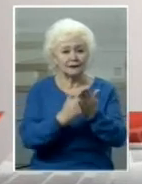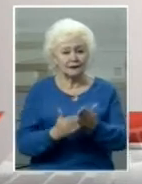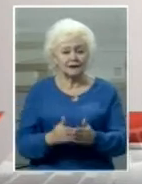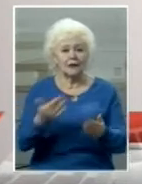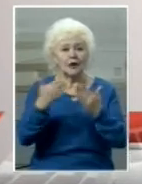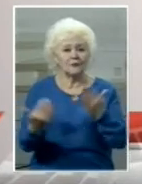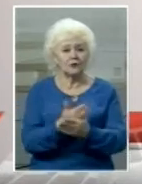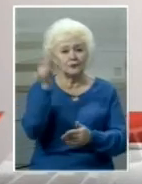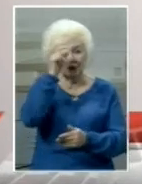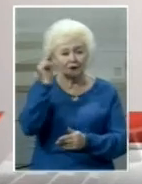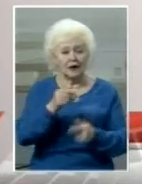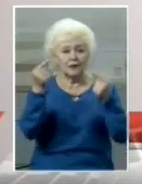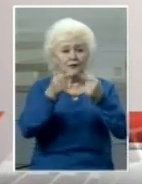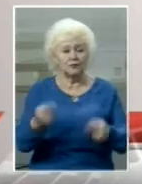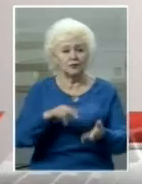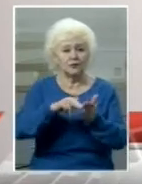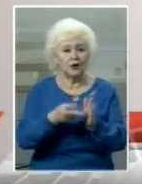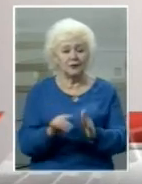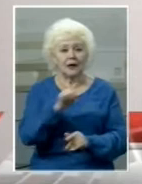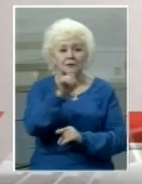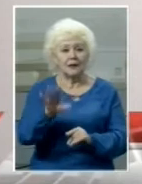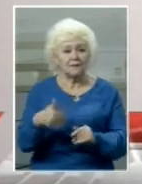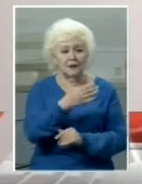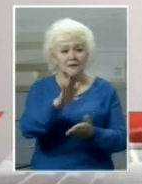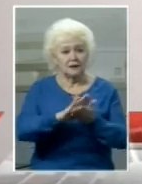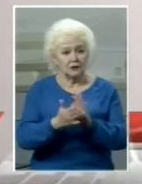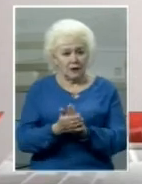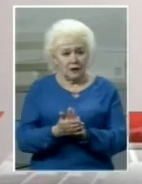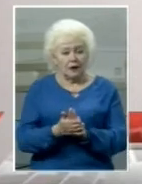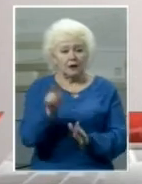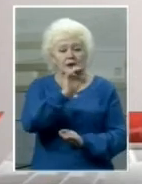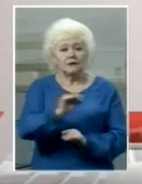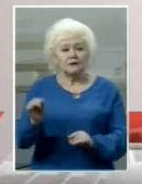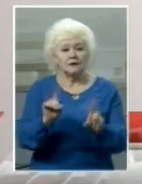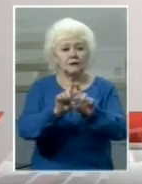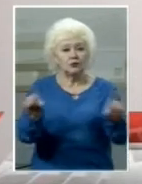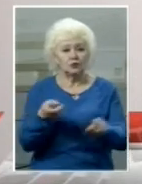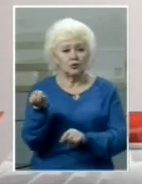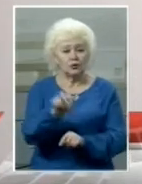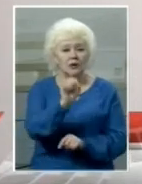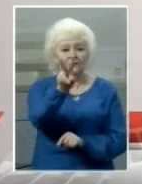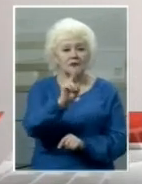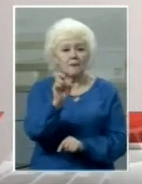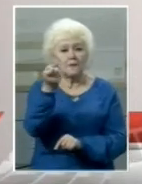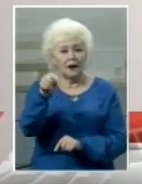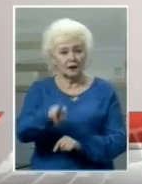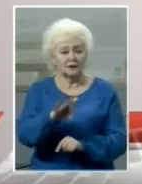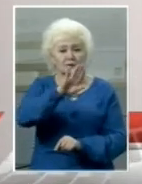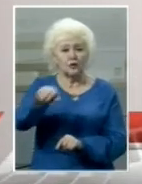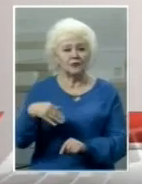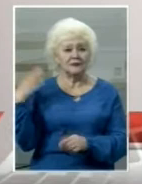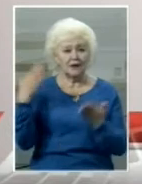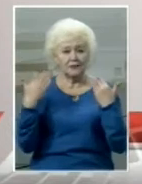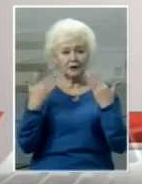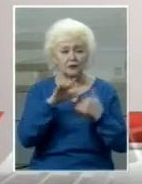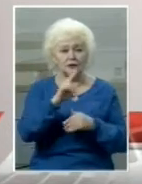занять відповідно до навчальних планів після нормалізації епідситуації. Діти до школи прийдуть 12 березня після вихідних,